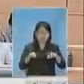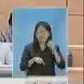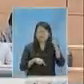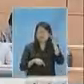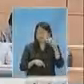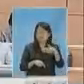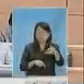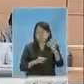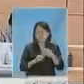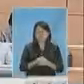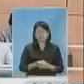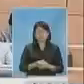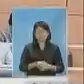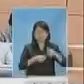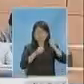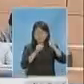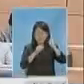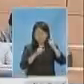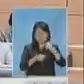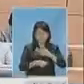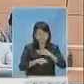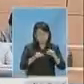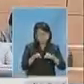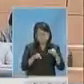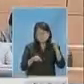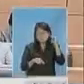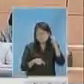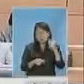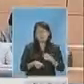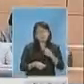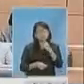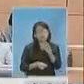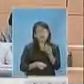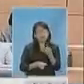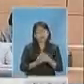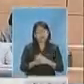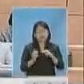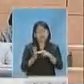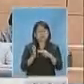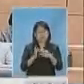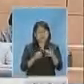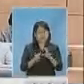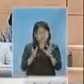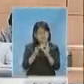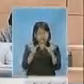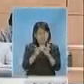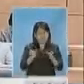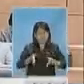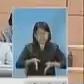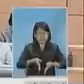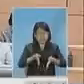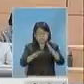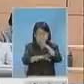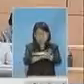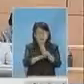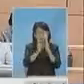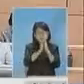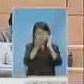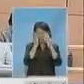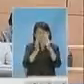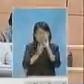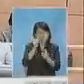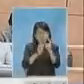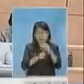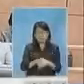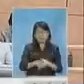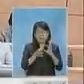ครับทั้งการปราศรัยสิครับจะทราบเลยว่าผมหมายถึงอะไรไม่ได้เกี่ยวกับราชประสงค์ไม่ได้เกี่ยวกับผ่านฟ้าไม่ได้เกี่ยวกับการชุมนุม